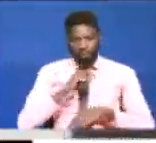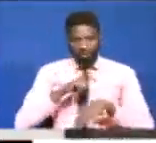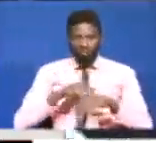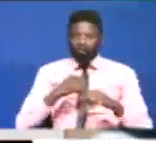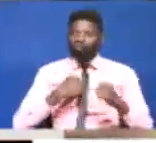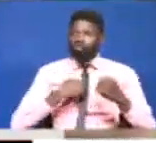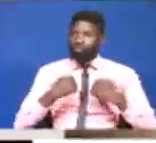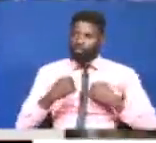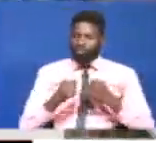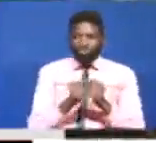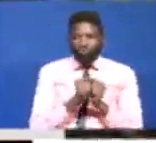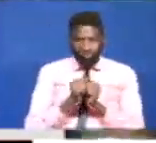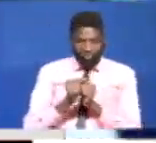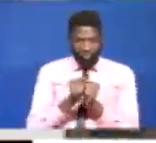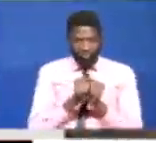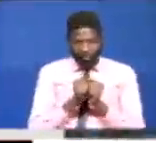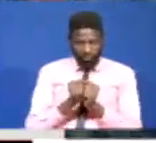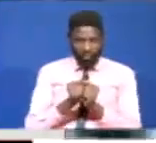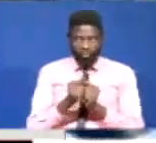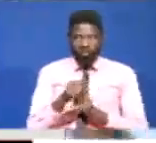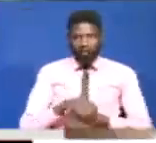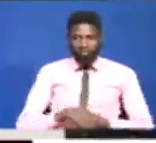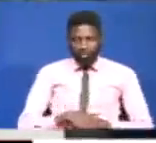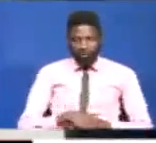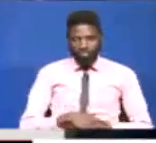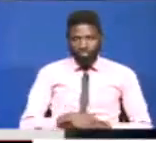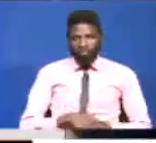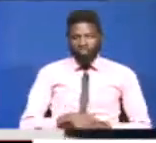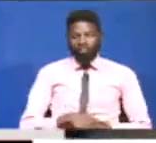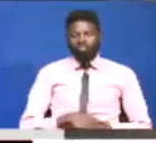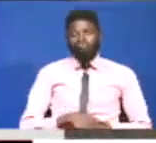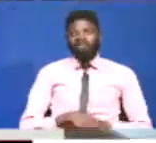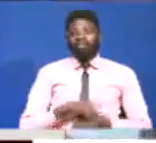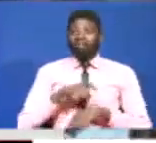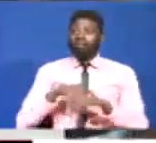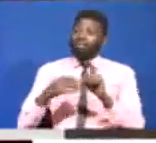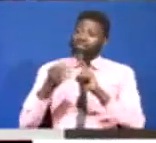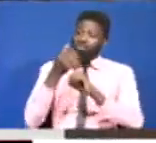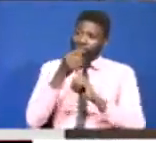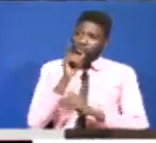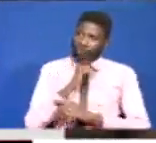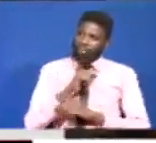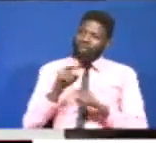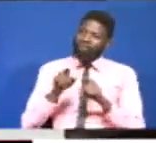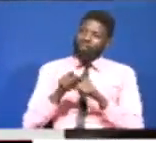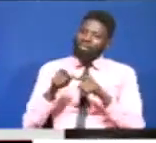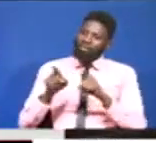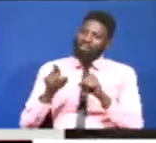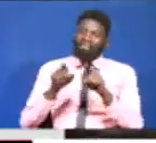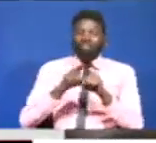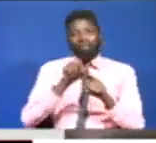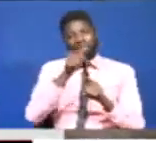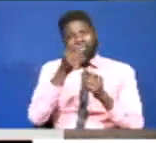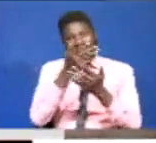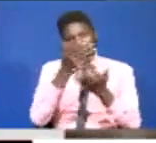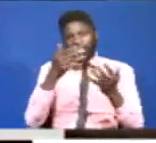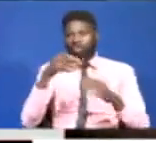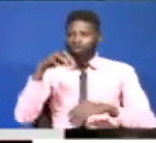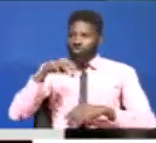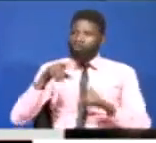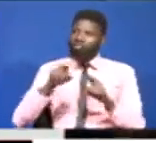Luanda, ile tunaita Luanda process. Kwa hivyo wakitimiza, hawa pia na wale ambao ni wa Kongo watajumuishwa